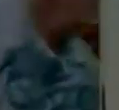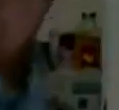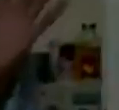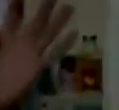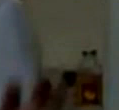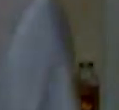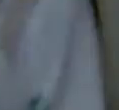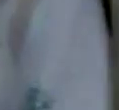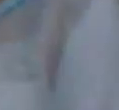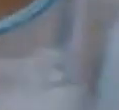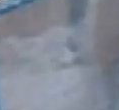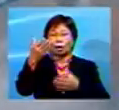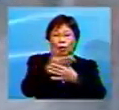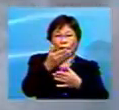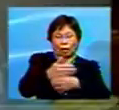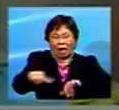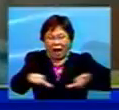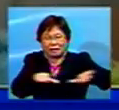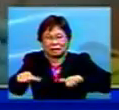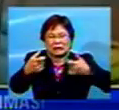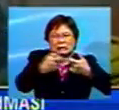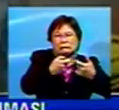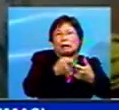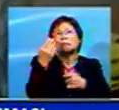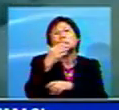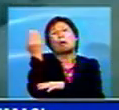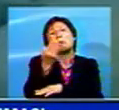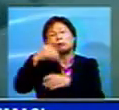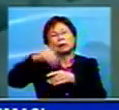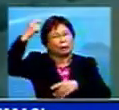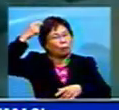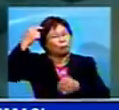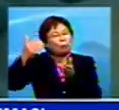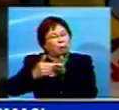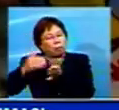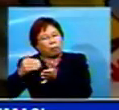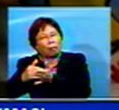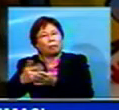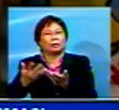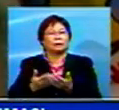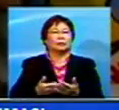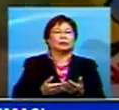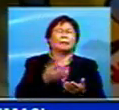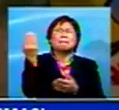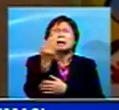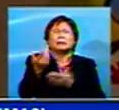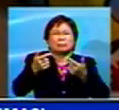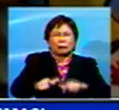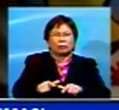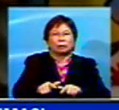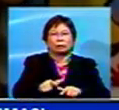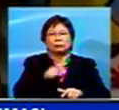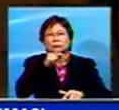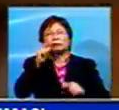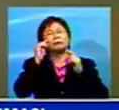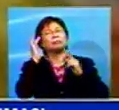Epilepsi merupakan gangguan pada aktiviti elektrikal normal di otak berulang-kali. Simptom paling biasa berlaku keadaan tidak